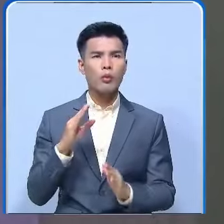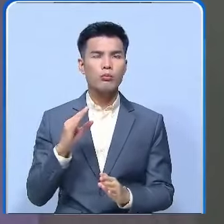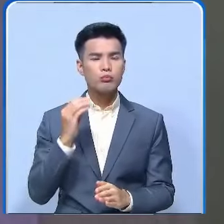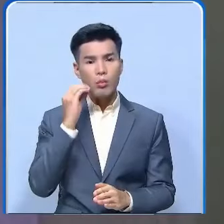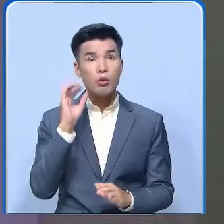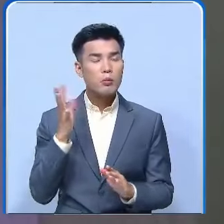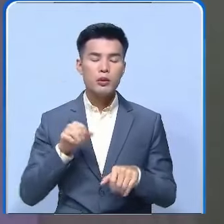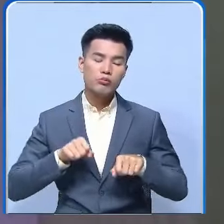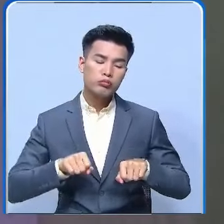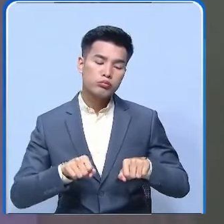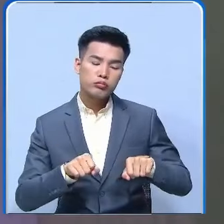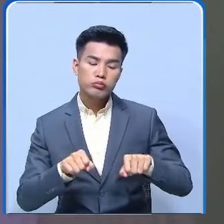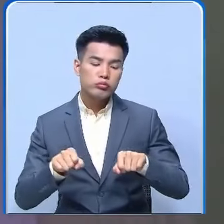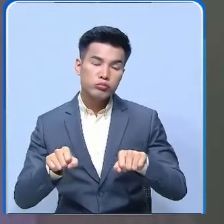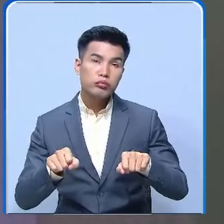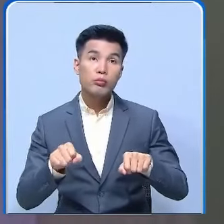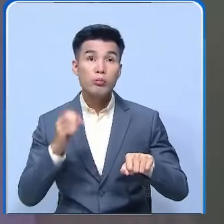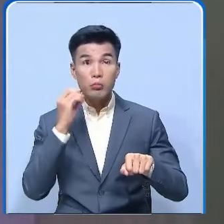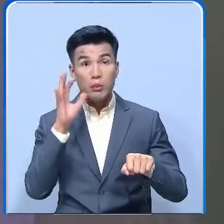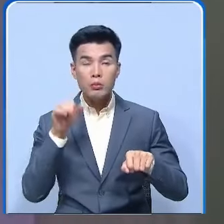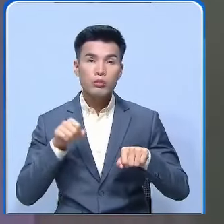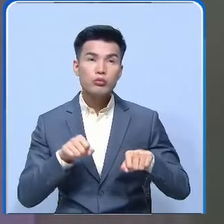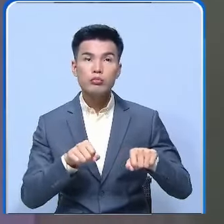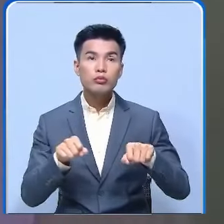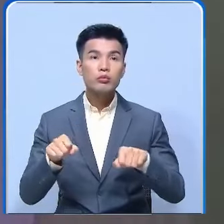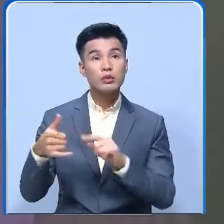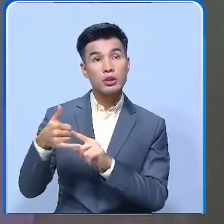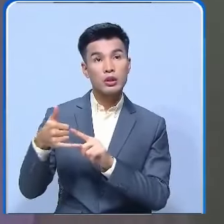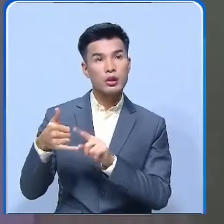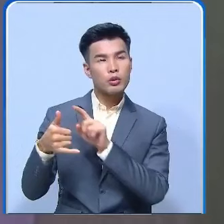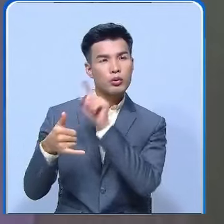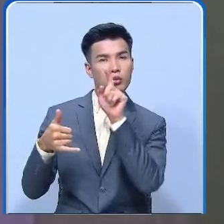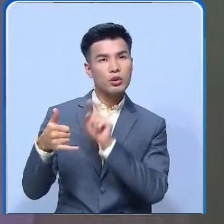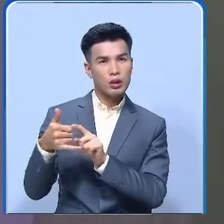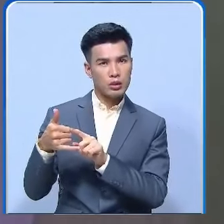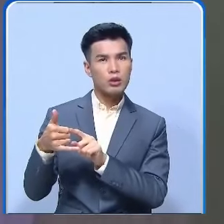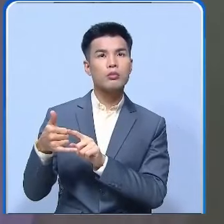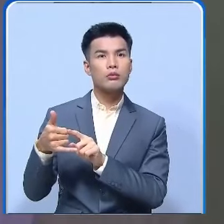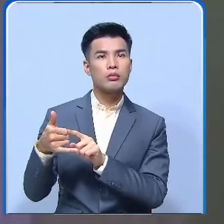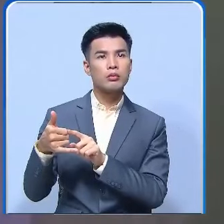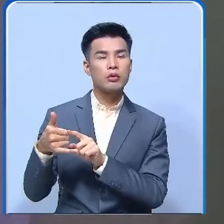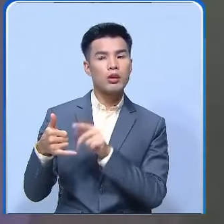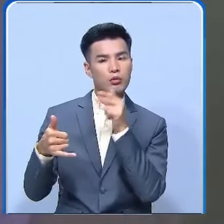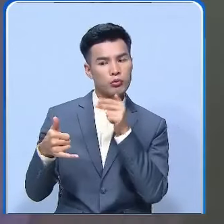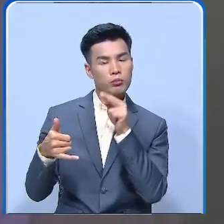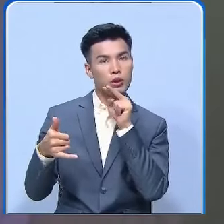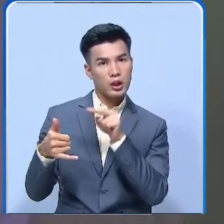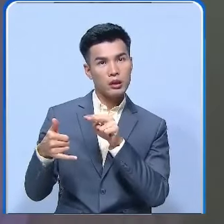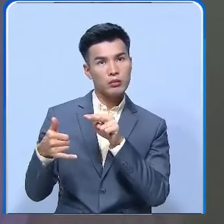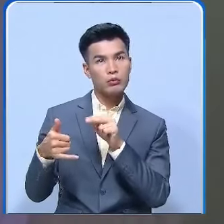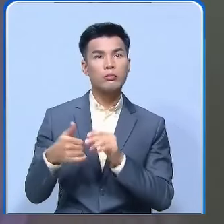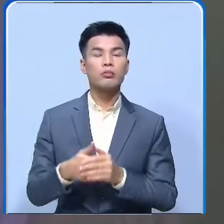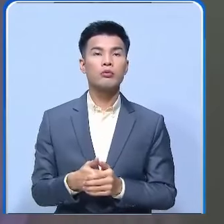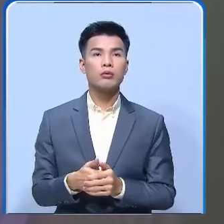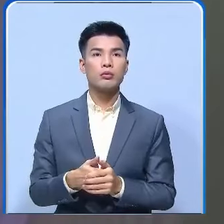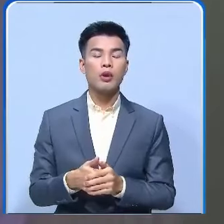ถเข็นเก็บของอยู่แถวนั้นนะคะนี่ชายคนนี้คือผู้ต้องสงสัยนะคะเพราะว่าบันทึกภาพไว้ได้นะคะเข